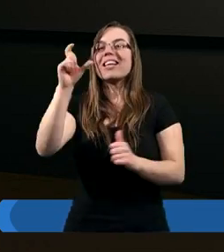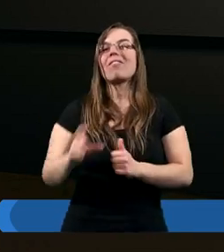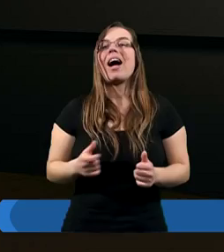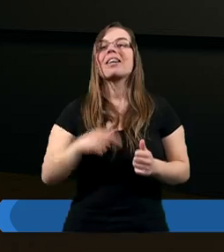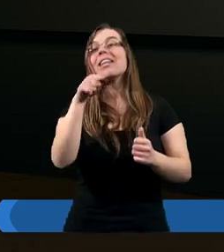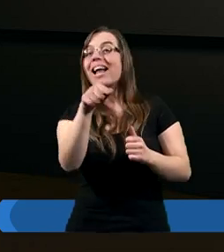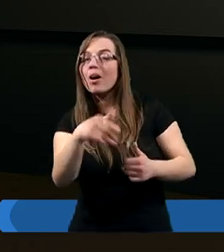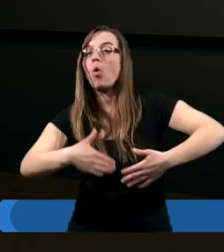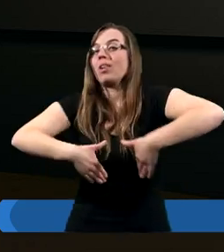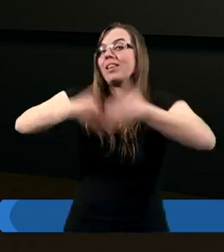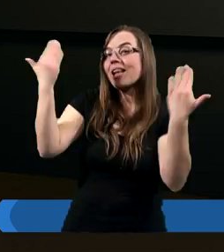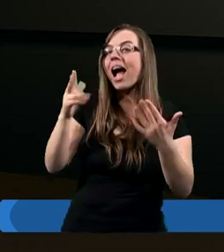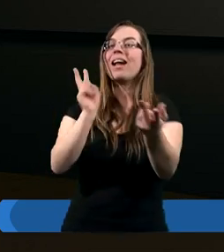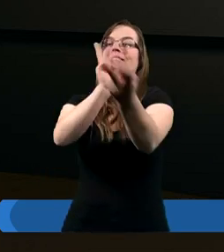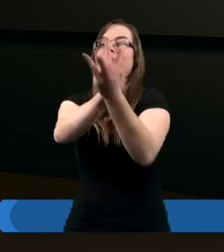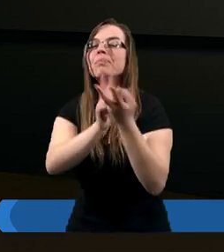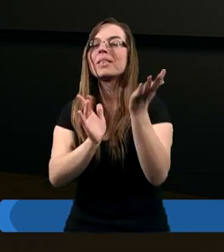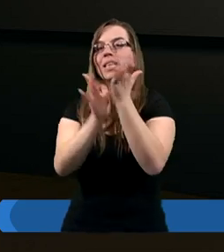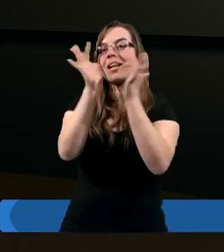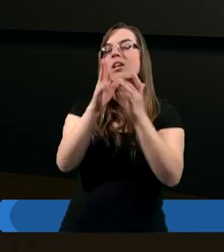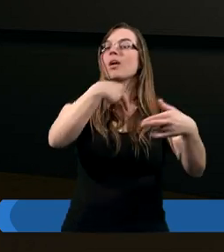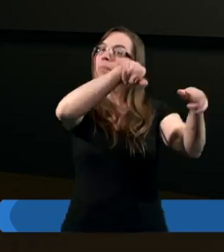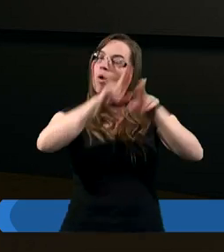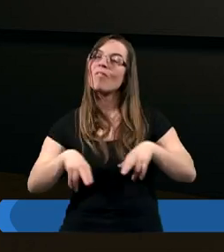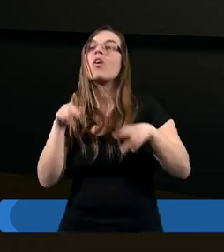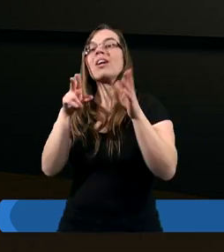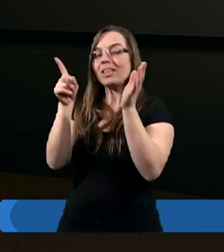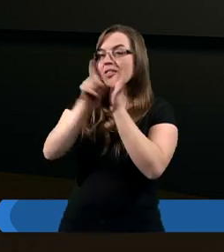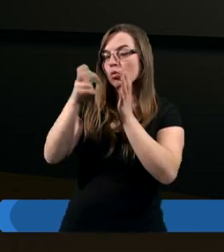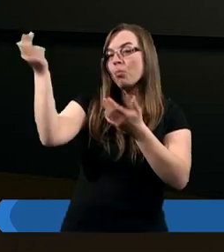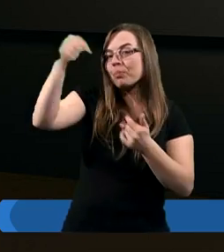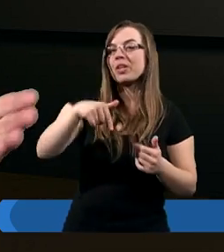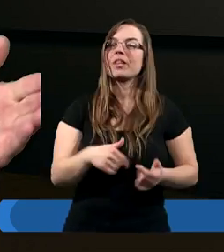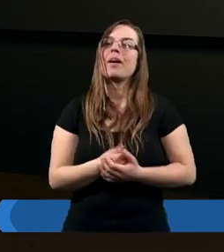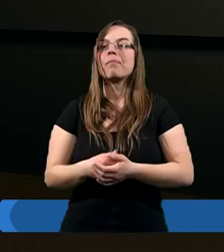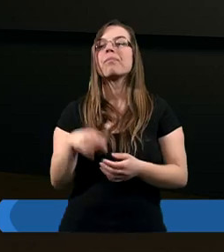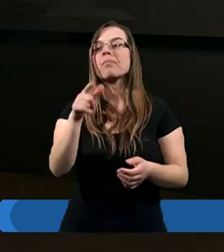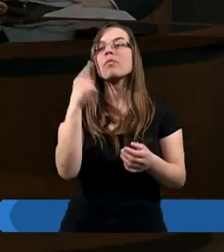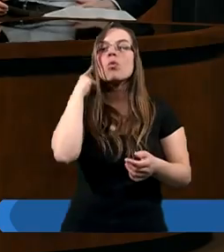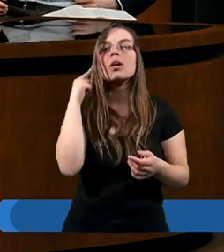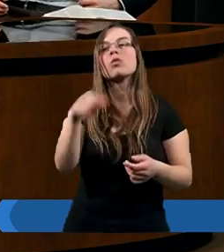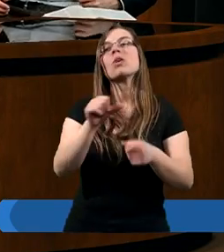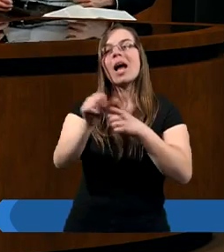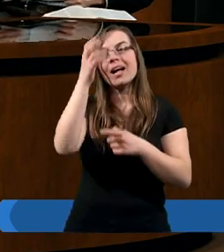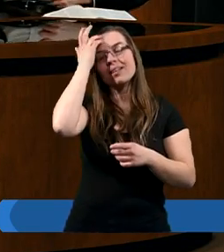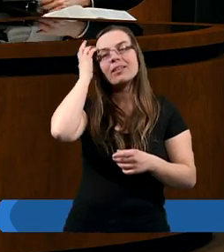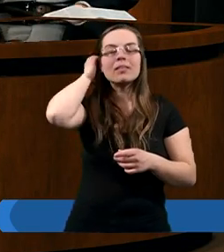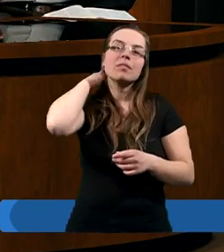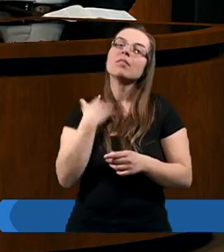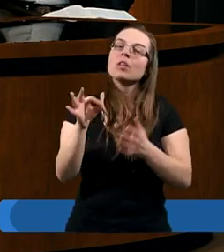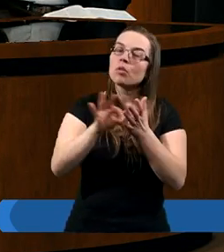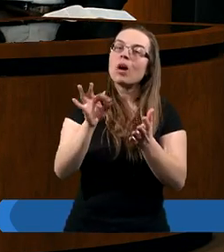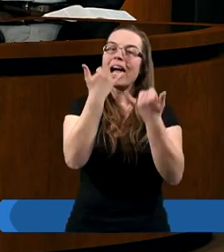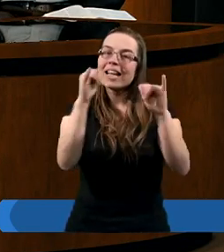oczekiwać tego dnia spotkania z Jezusem powracającym na obłokach nieba. Właśnie tutaj w innym